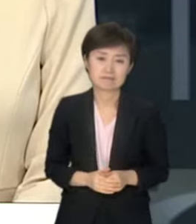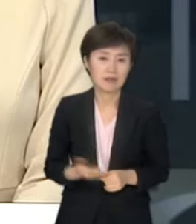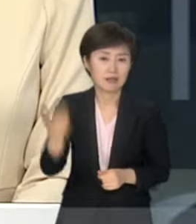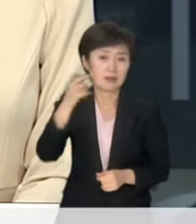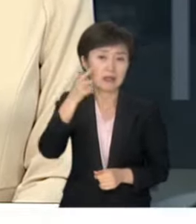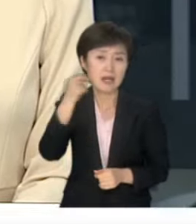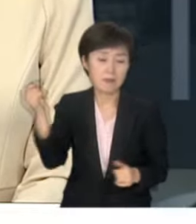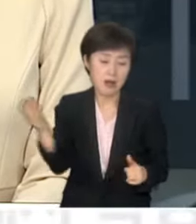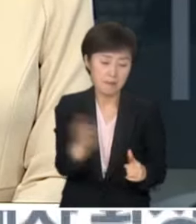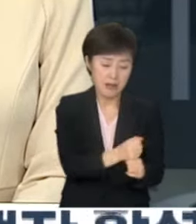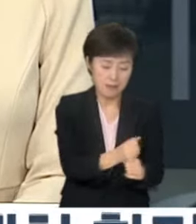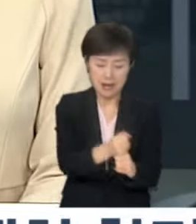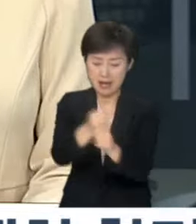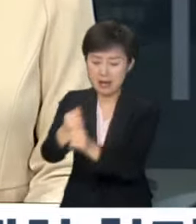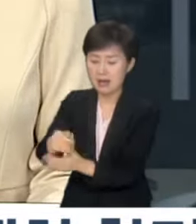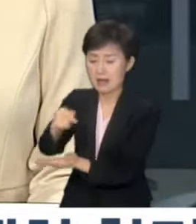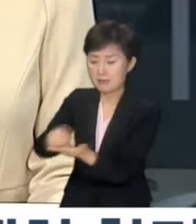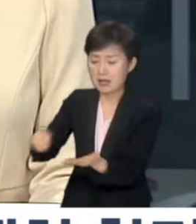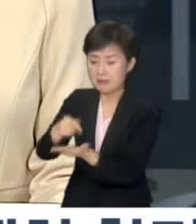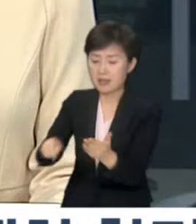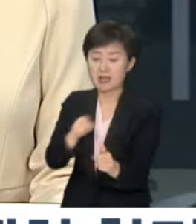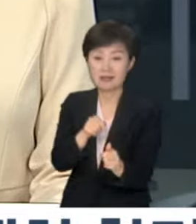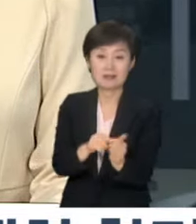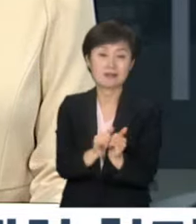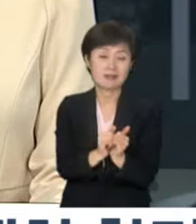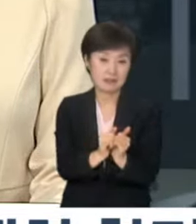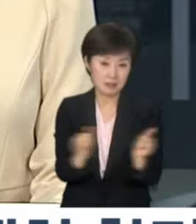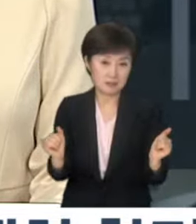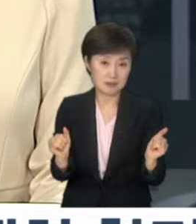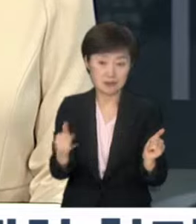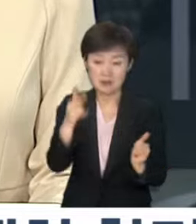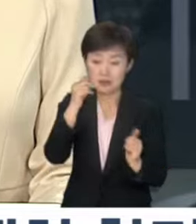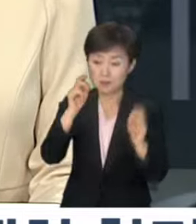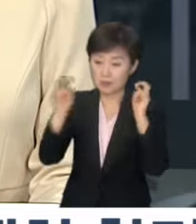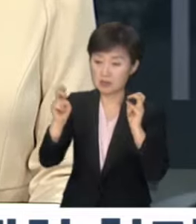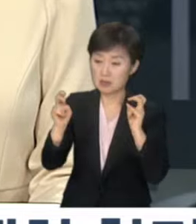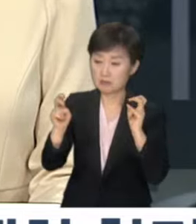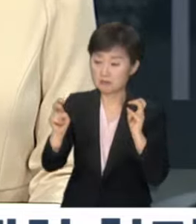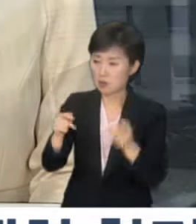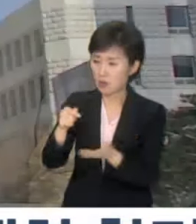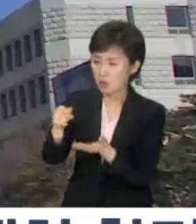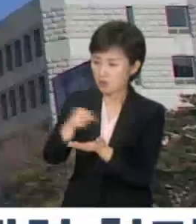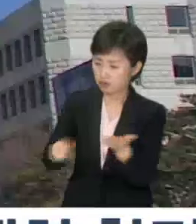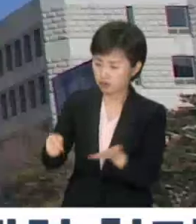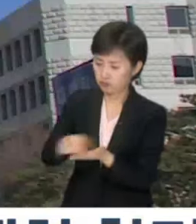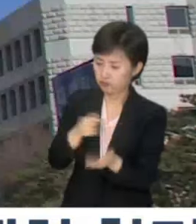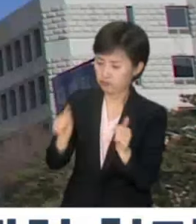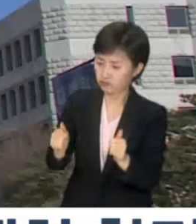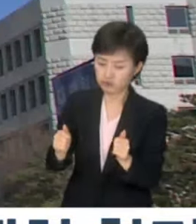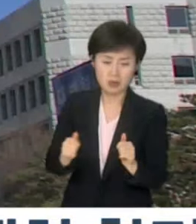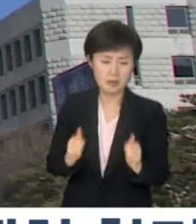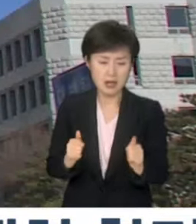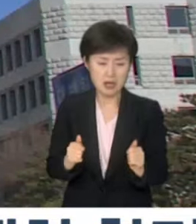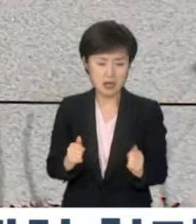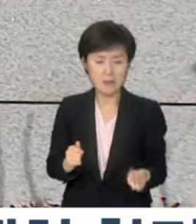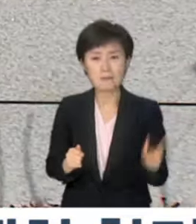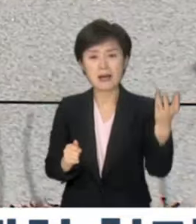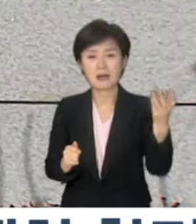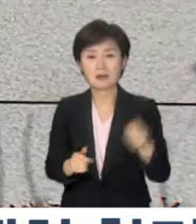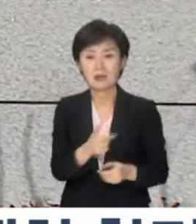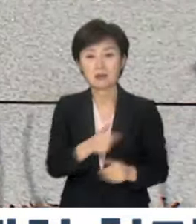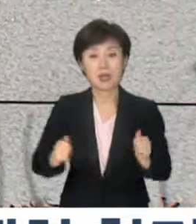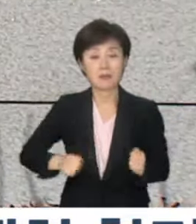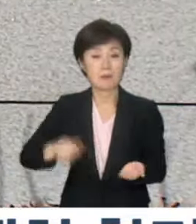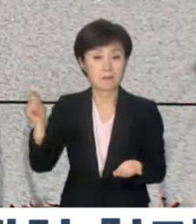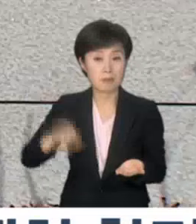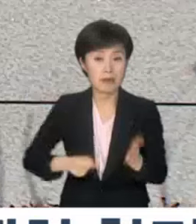일제강점기 강제 동원 피해자들이 일본 기업을 상대로 낸 손해배상 소송에서 또 한 번 승소를 확정받았습니다. 대법원은